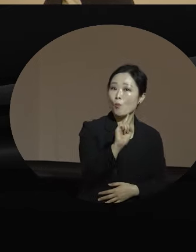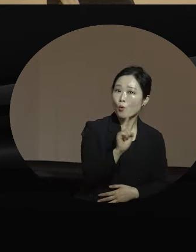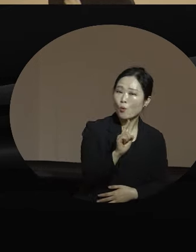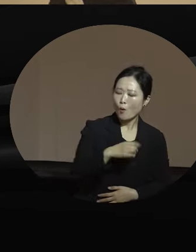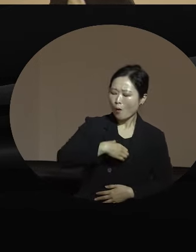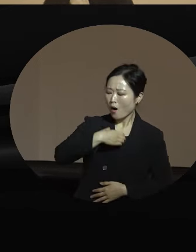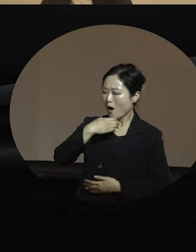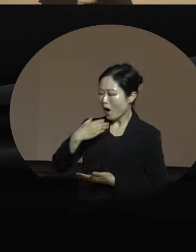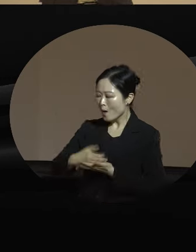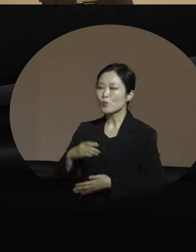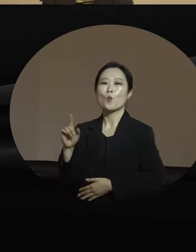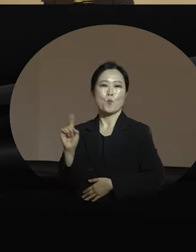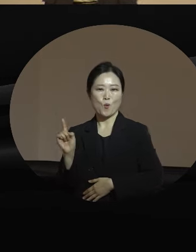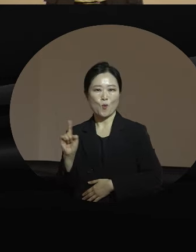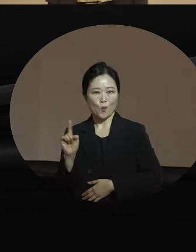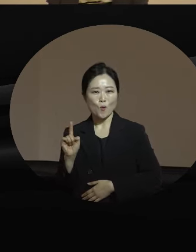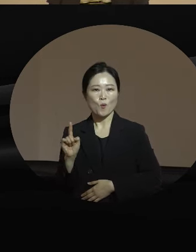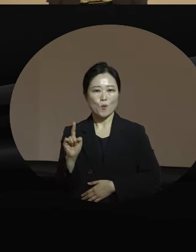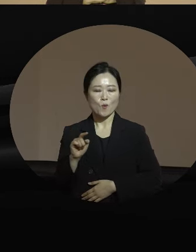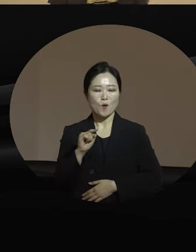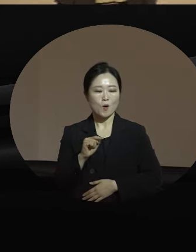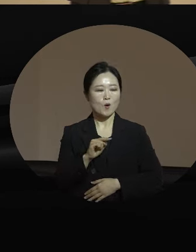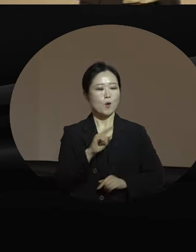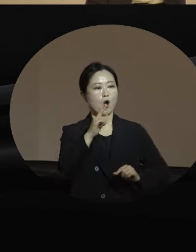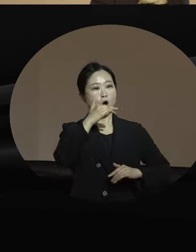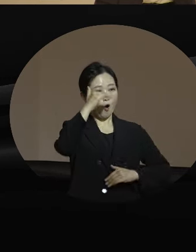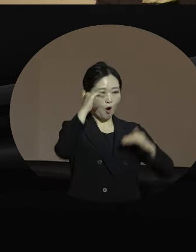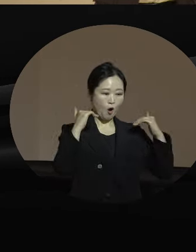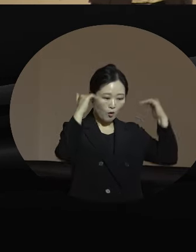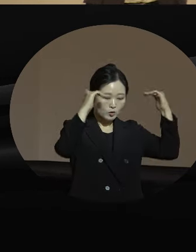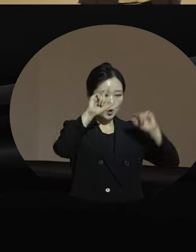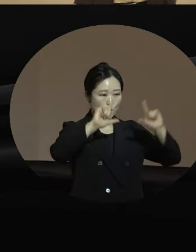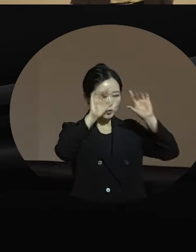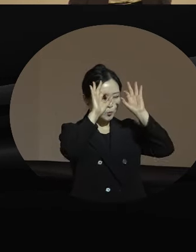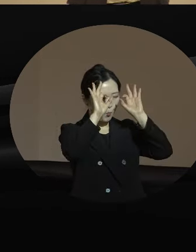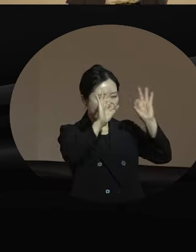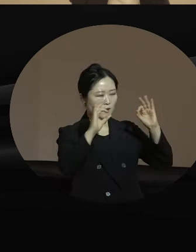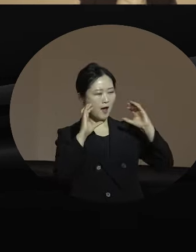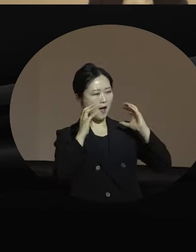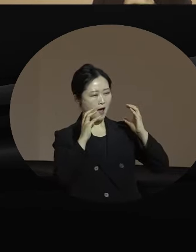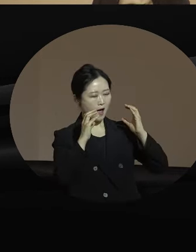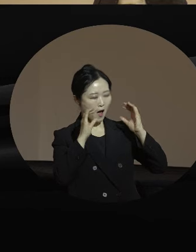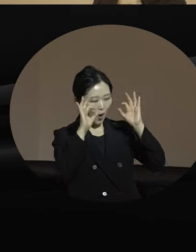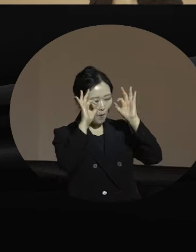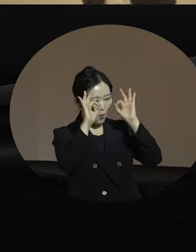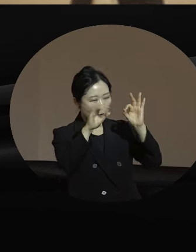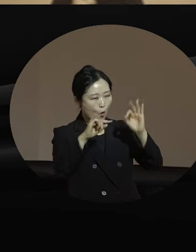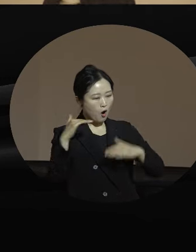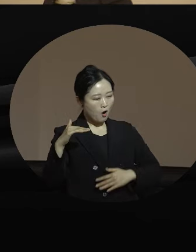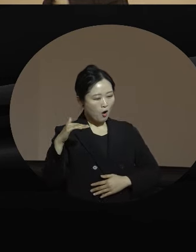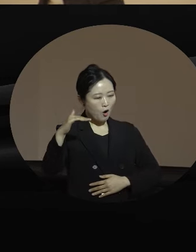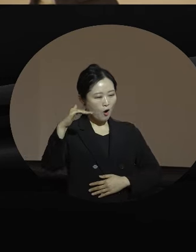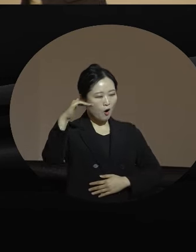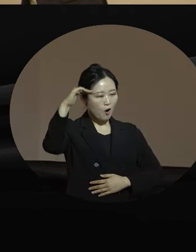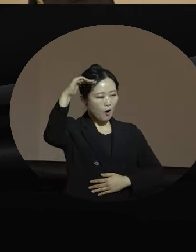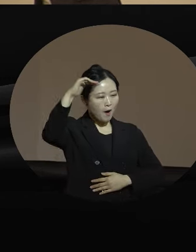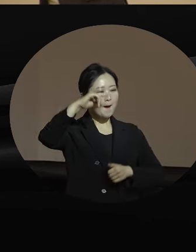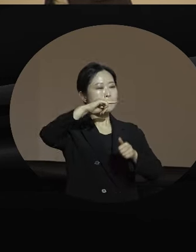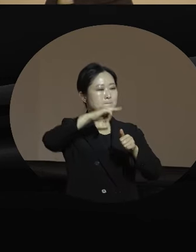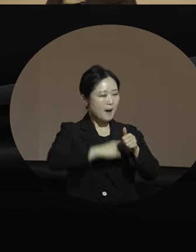걸 지켜보고 있는 어린아이들이 컸을 때 그런 것들은 자연스럽게 익혀지는 거예요. 자, 너는 피아노 선수가 돼야지,